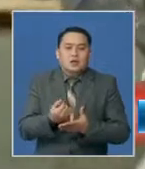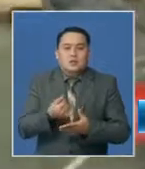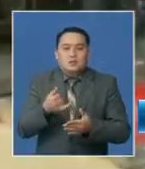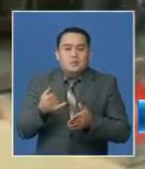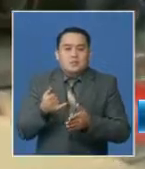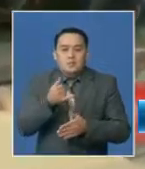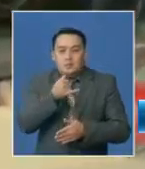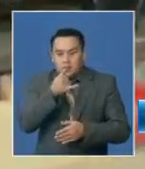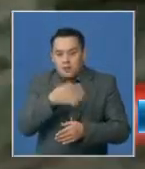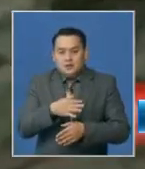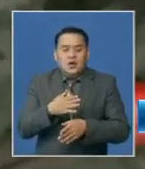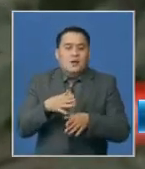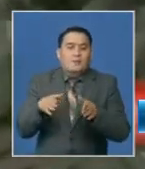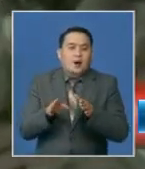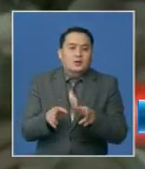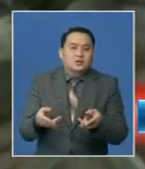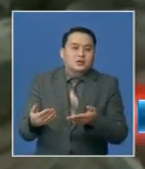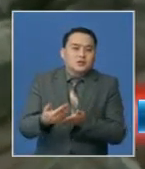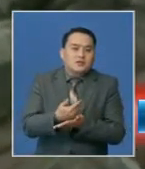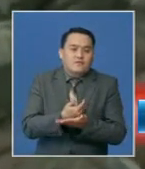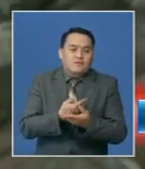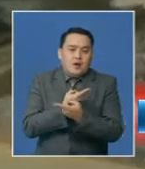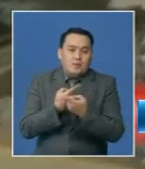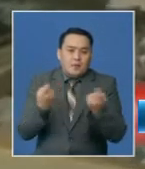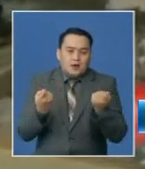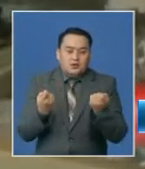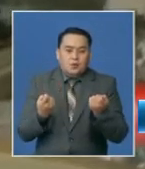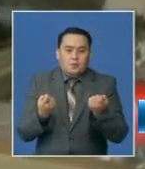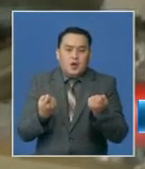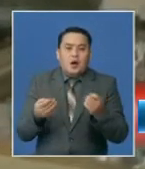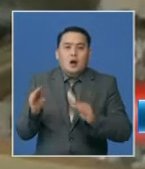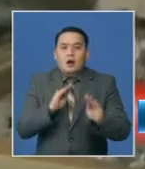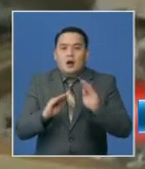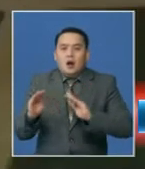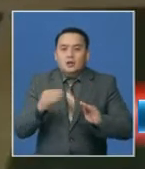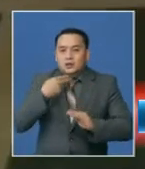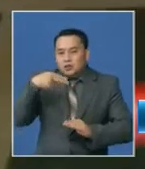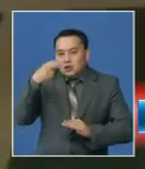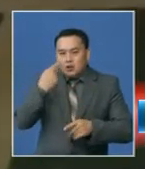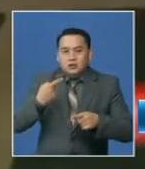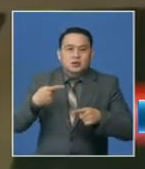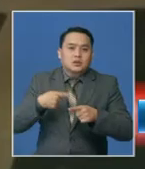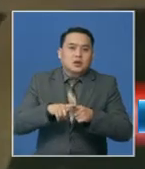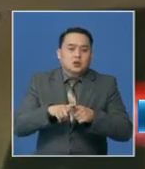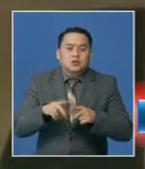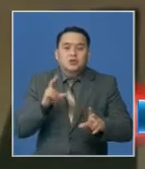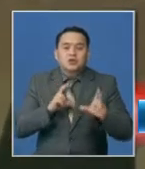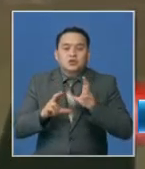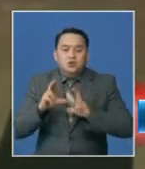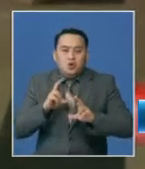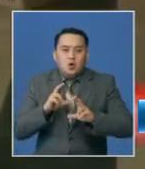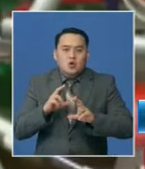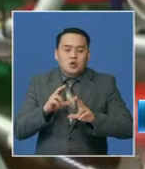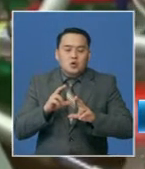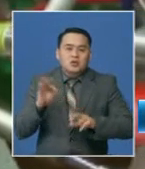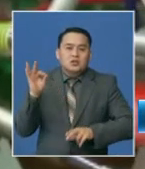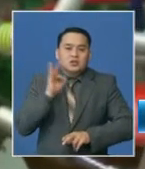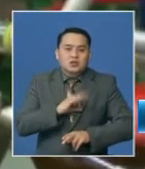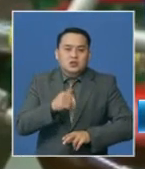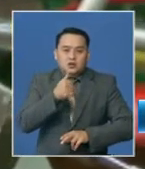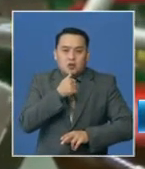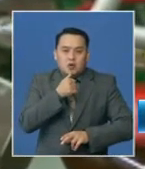робот на 4 ноги. Он легкий и очень подвижный. Ходит быстро, поднимается по лестнице, и груда обломков для него не